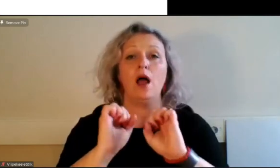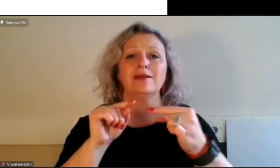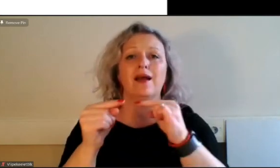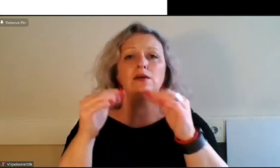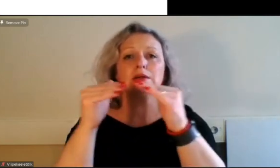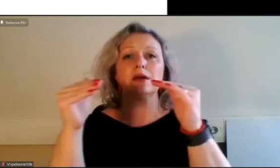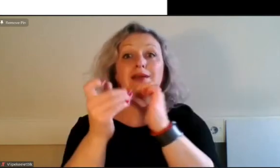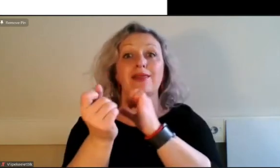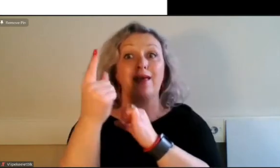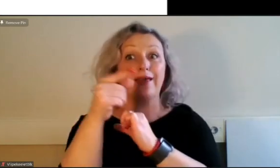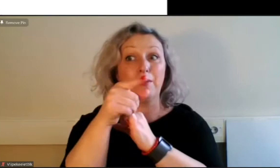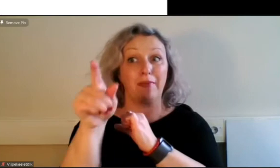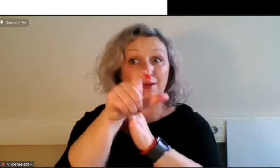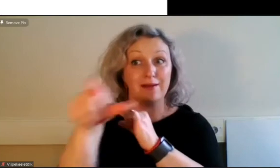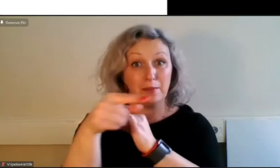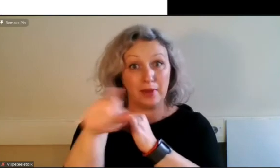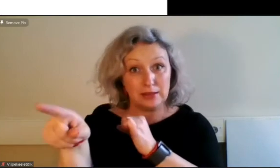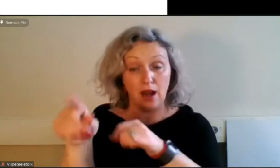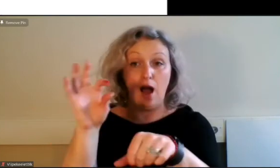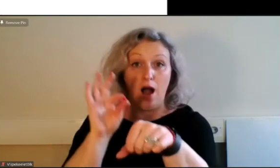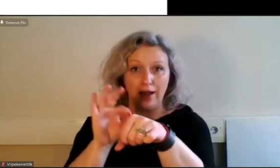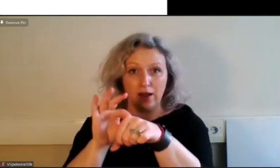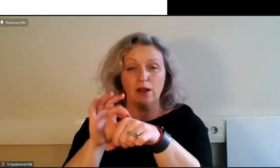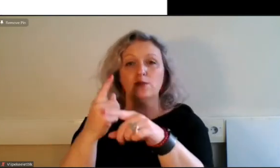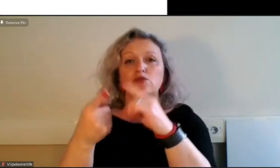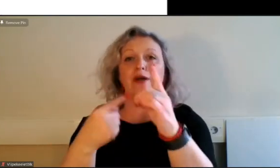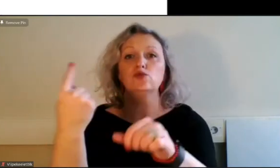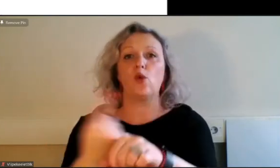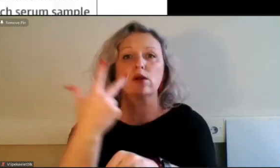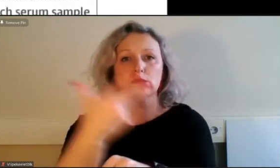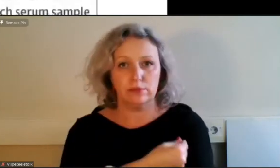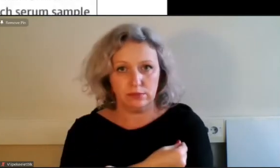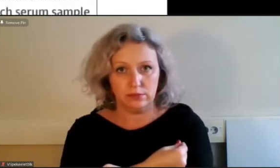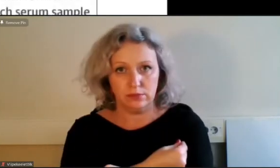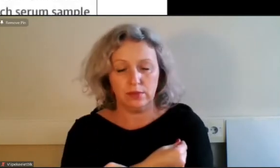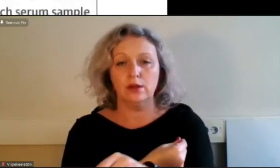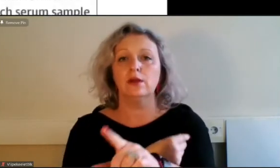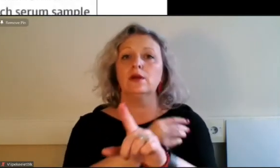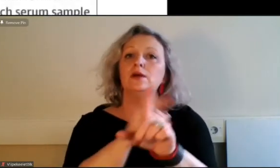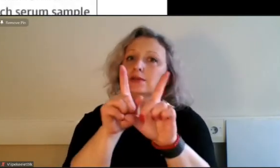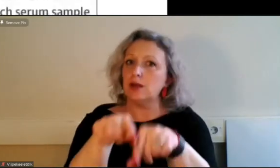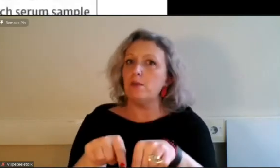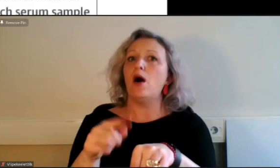saada. Aga kuidas on nendega, kes on koroonat varem põdenud?